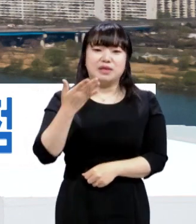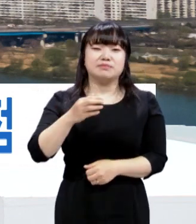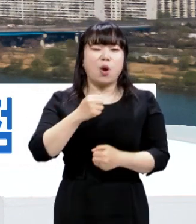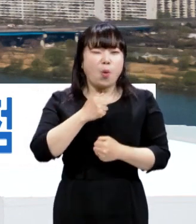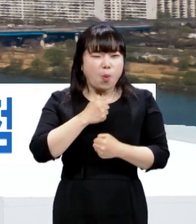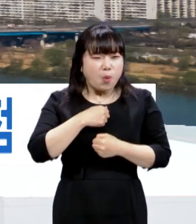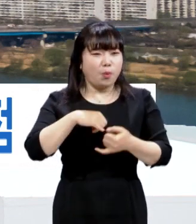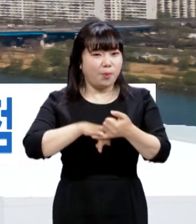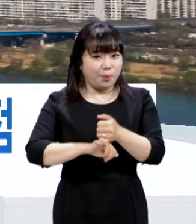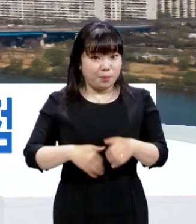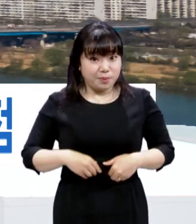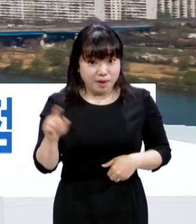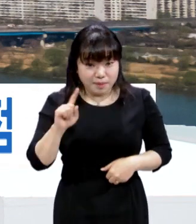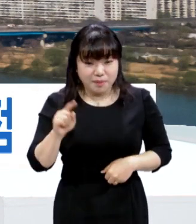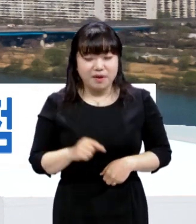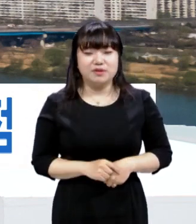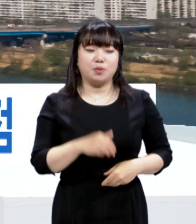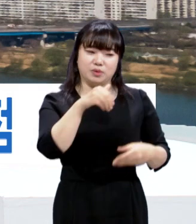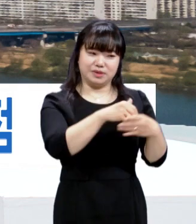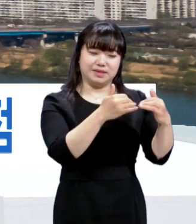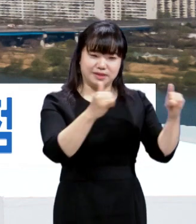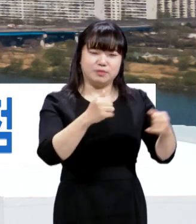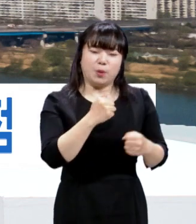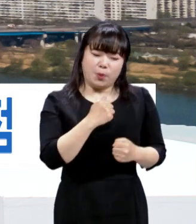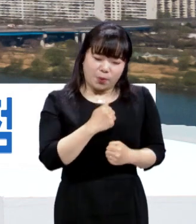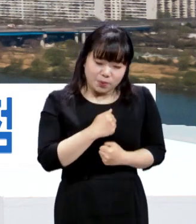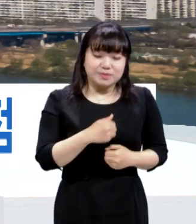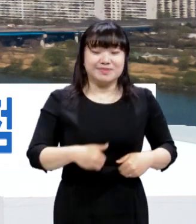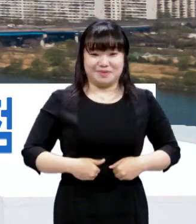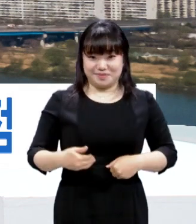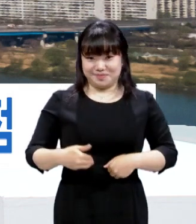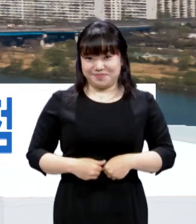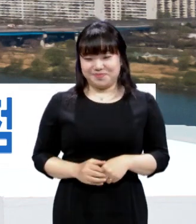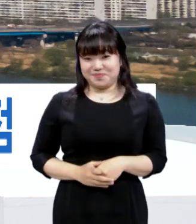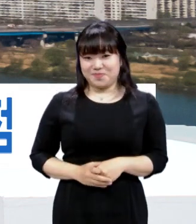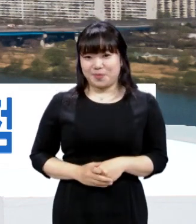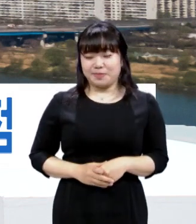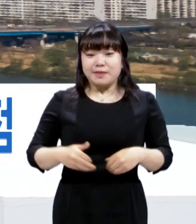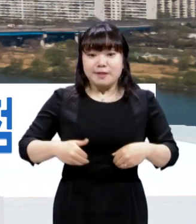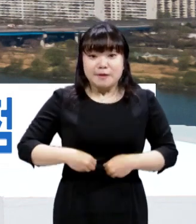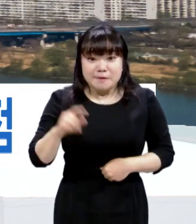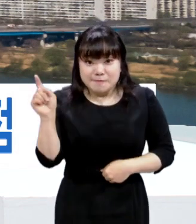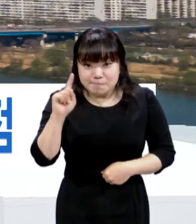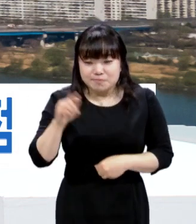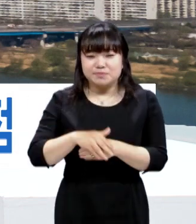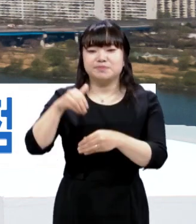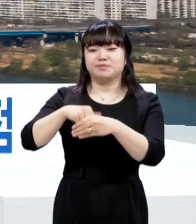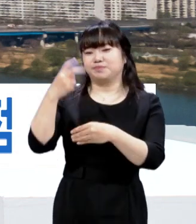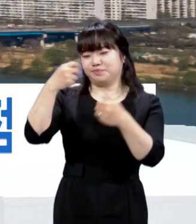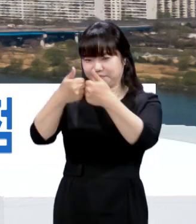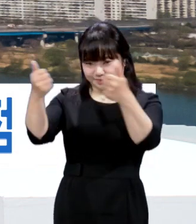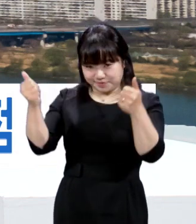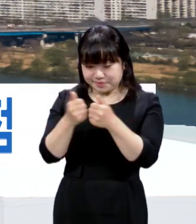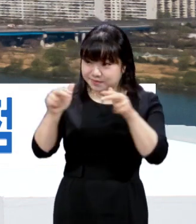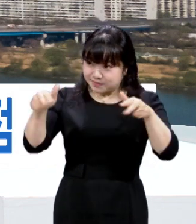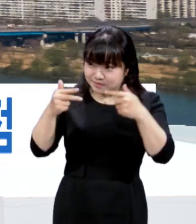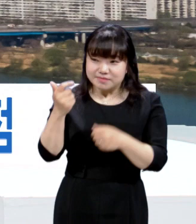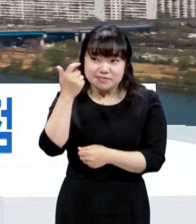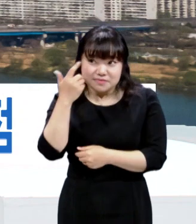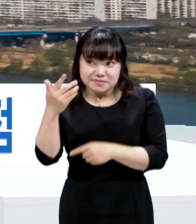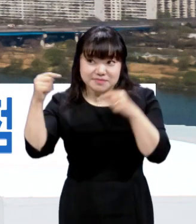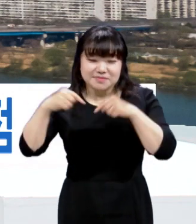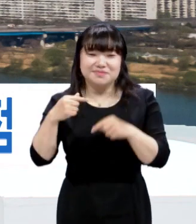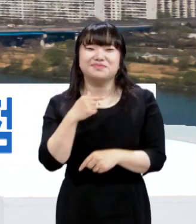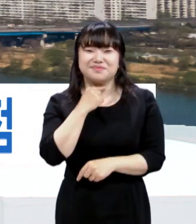많습니다 물론 6원 자도 마찬가지입니다 4 보다 정확한 정보전달을 위해 서울시 선거관리위원회 를 연결해 자문을 좀 받아